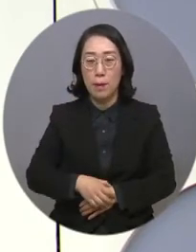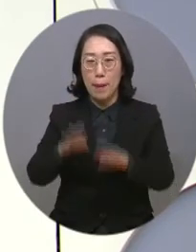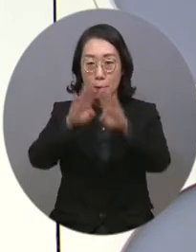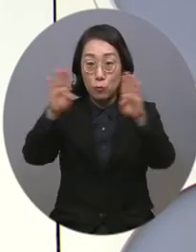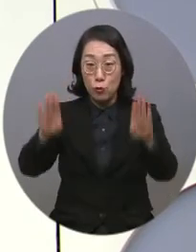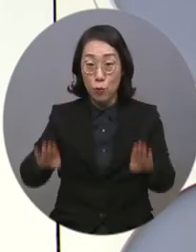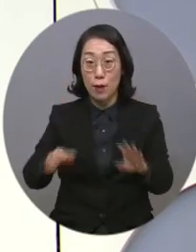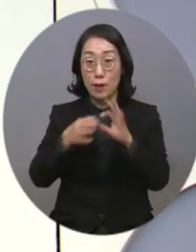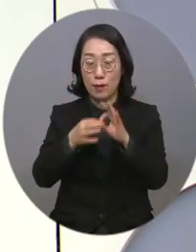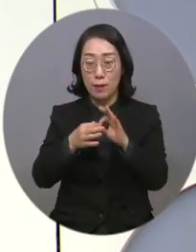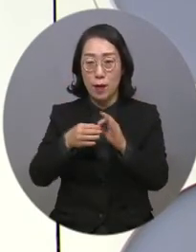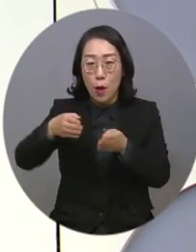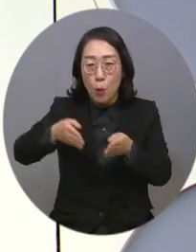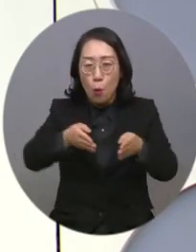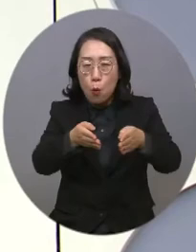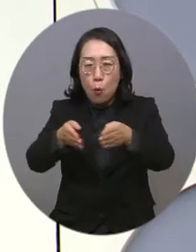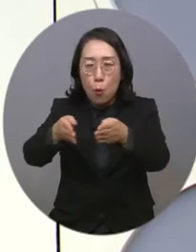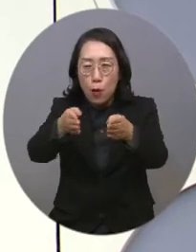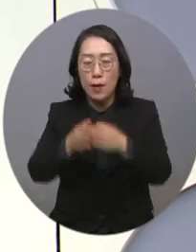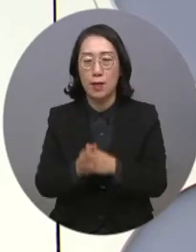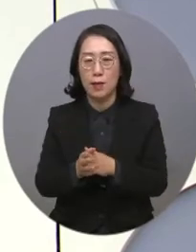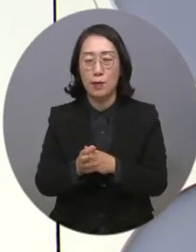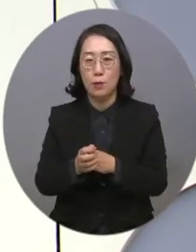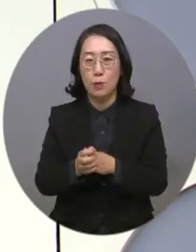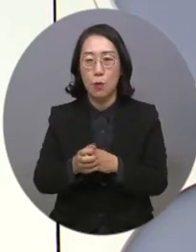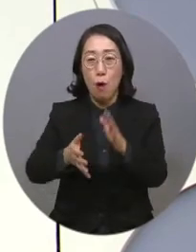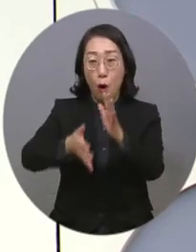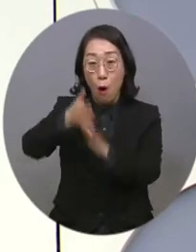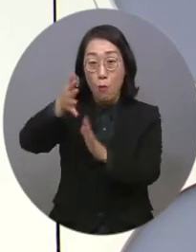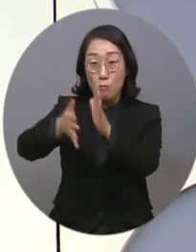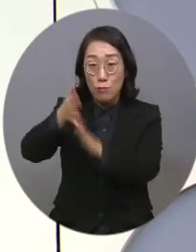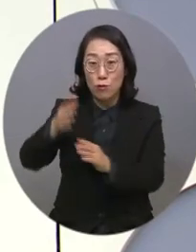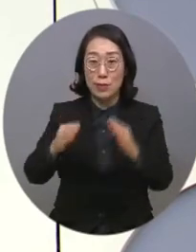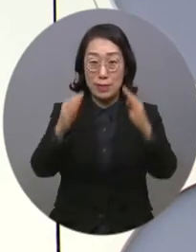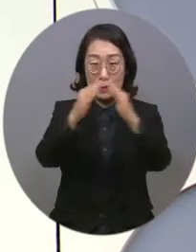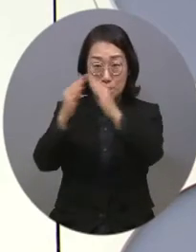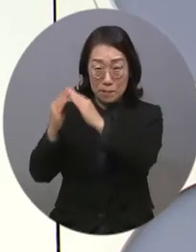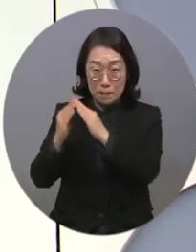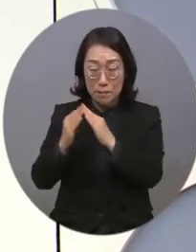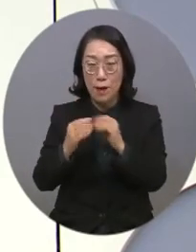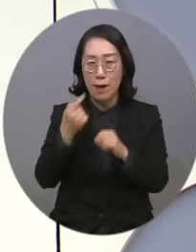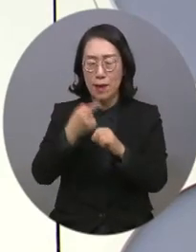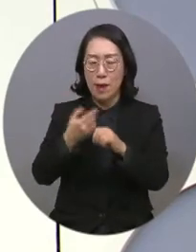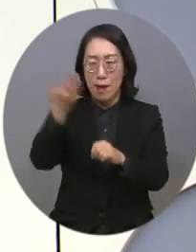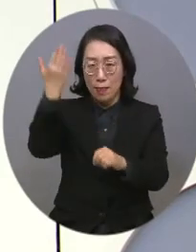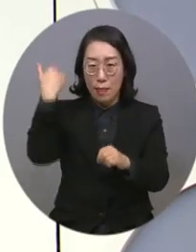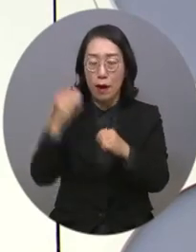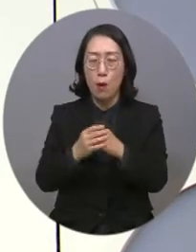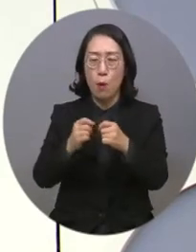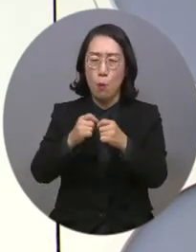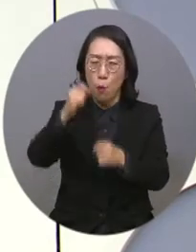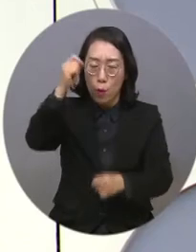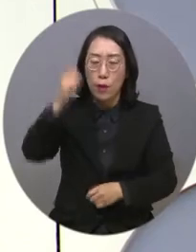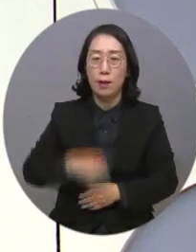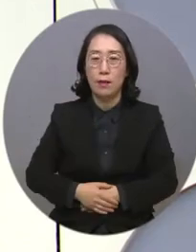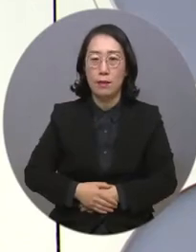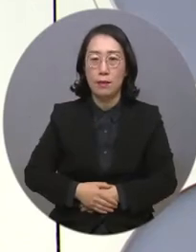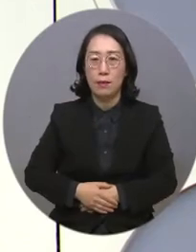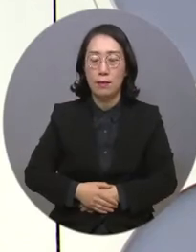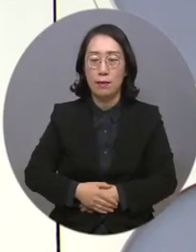이 골목길이라든가 건물이라든가 옛날 그 아주 오래된 10세기 그 로마네스크